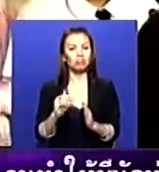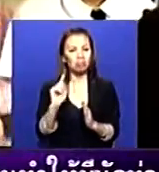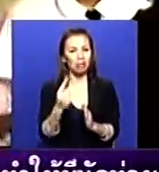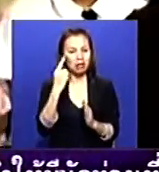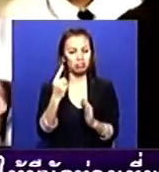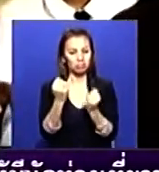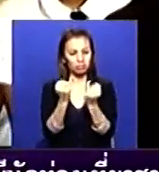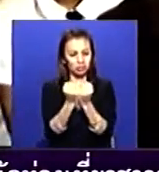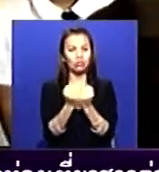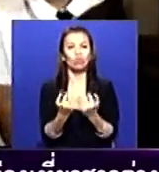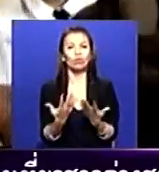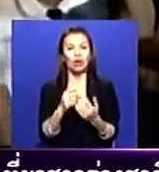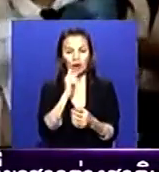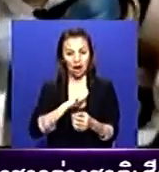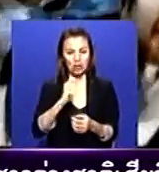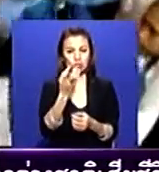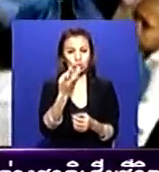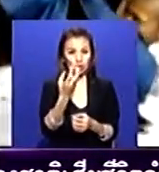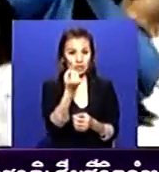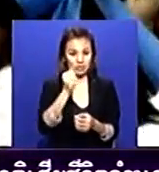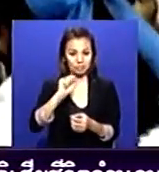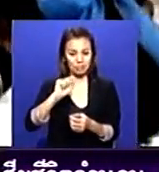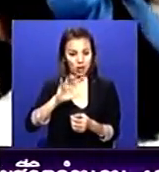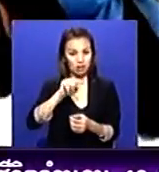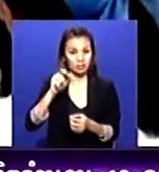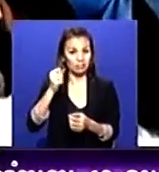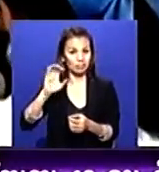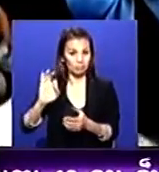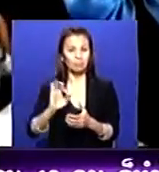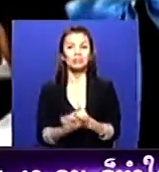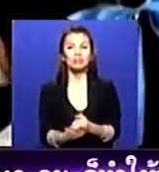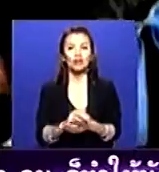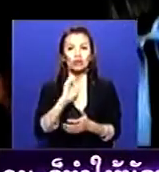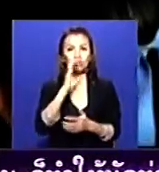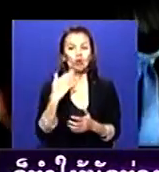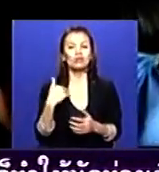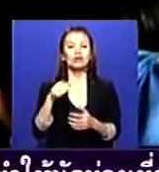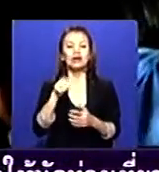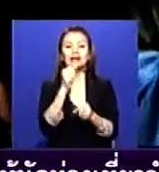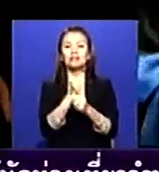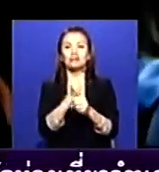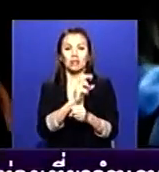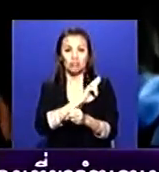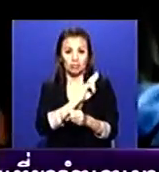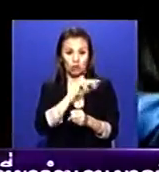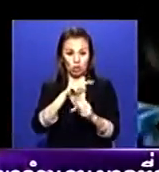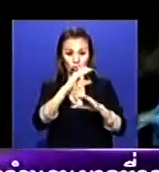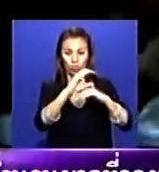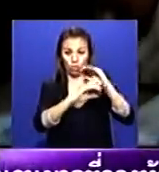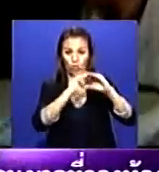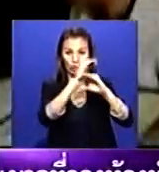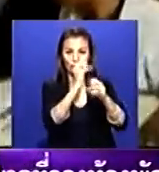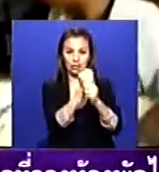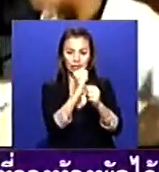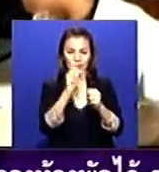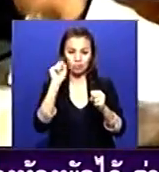19ปีมากที่สุดโครงการครูแดจึงเกิดขึ้นเป็นส่วนหนึ่งในวาระแห่งชาติที่รัฐบาลกำหนดให้เป็นแผนปฏิบัติการพลัง